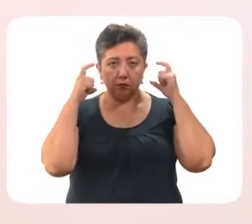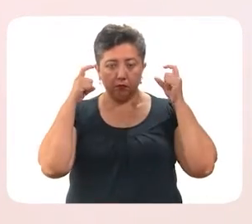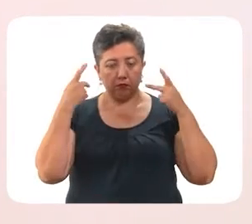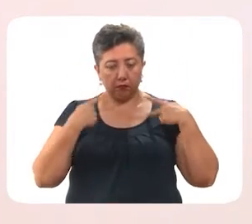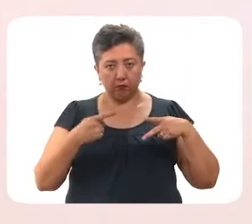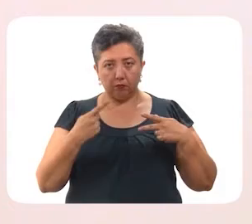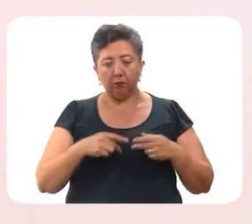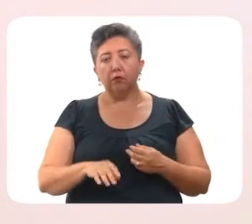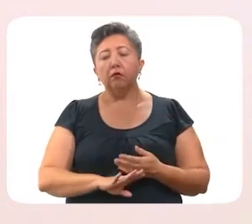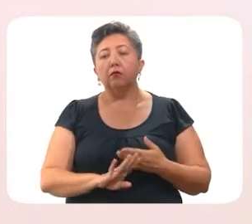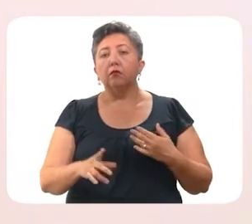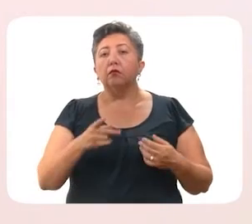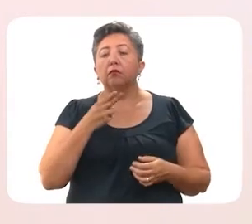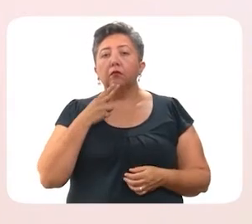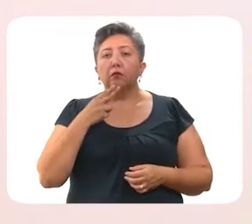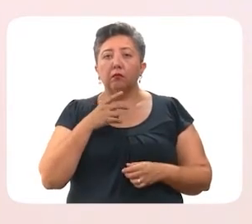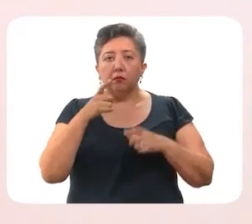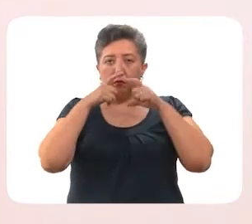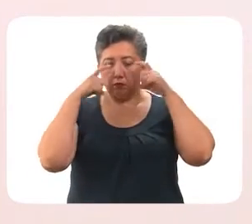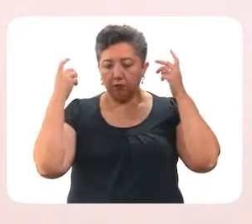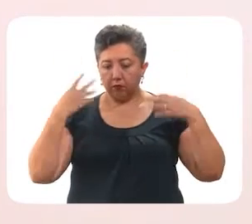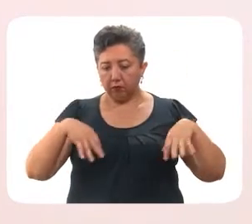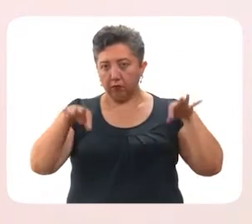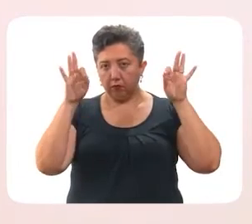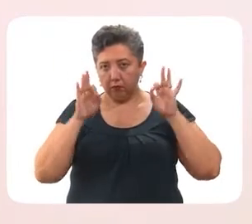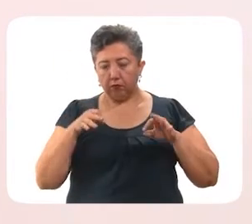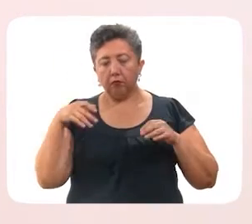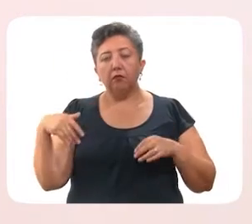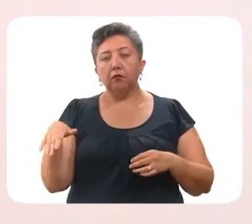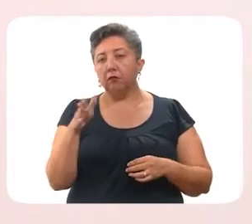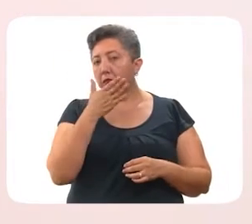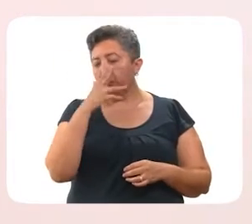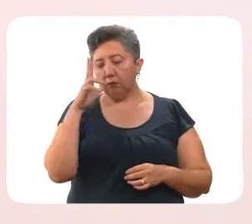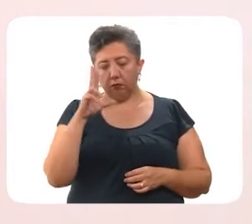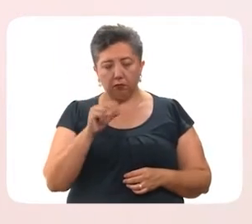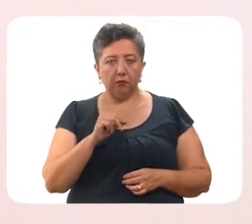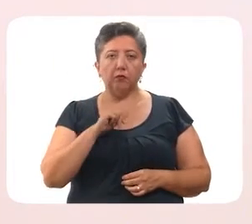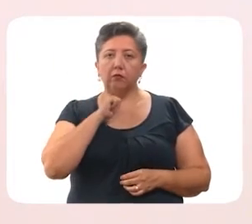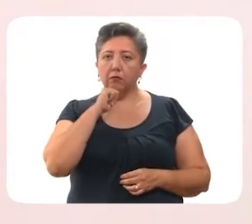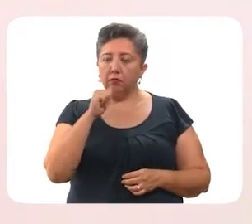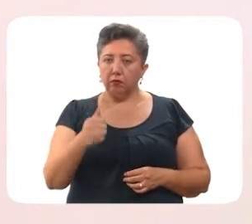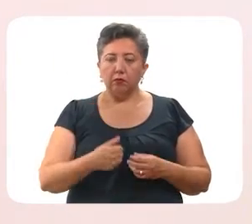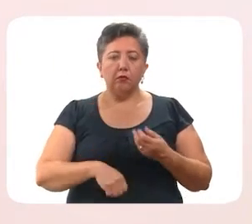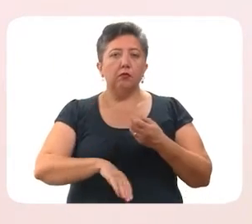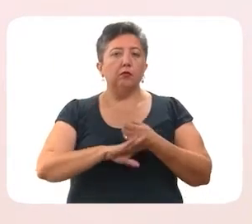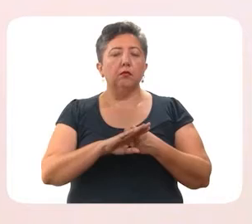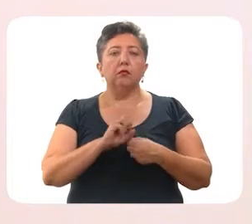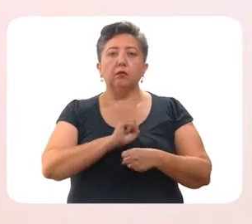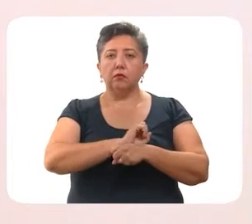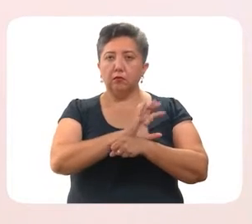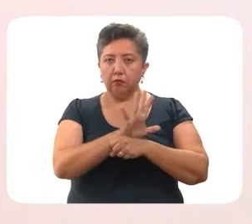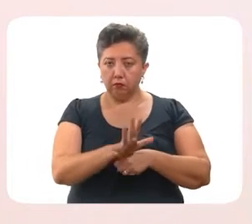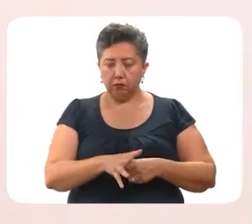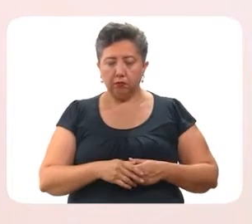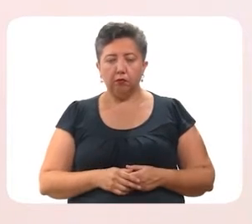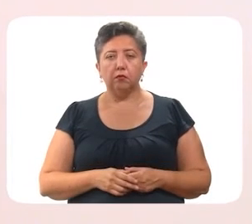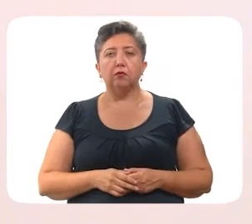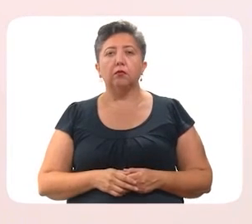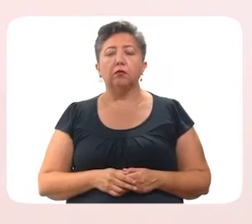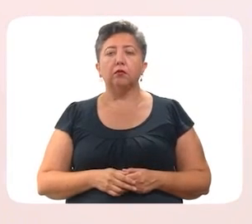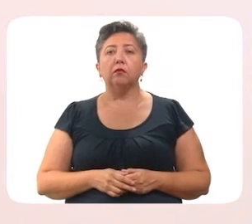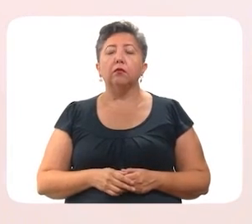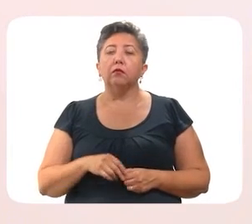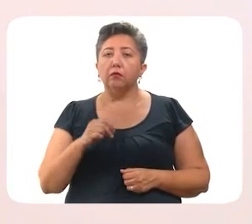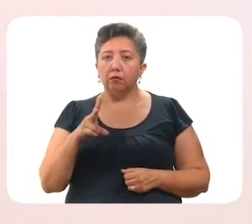itel, buka, jaitul, ulak, kukamal, sansa, mali, tak, besle, yan, 32, huntulul, kujano, ti hospitalu, teal, jalachili, 102,053,